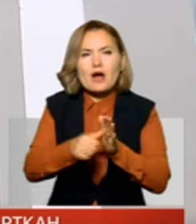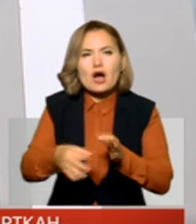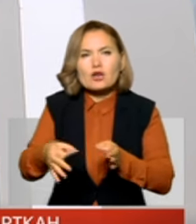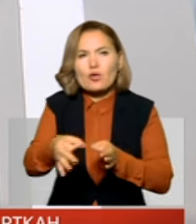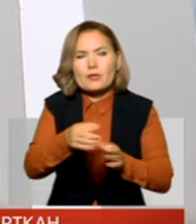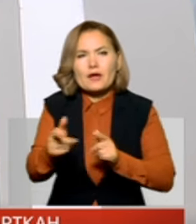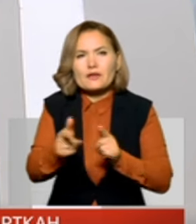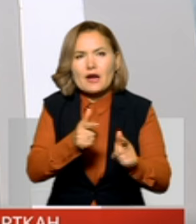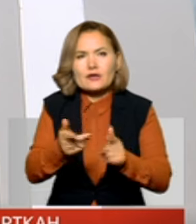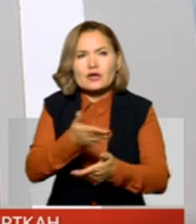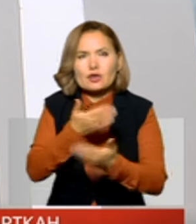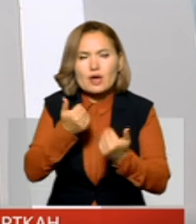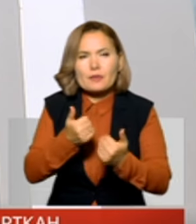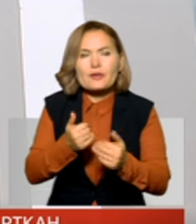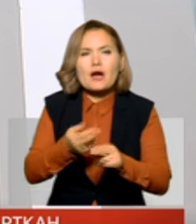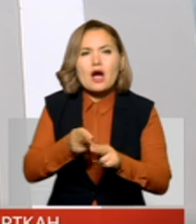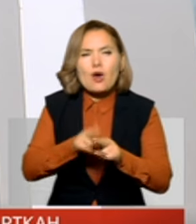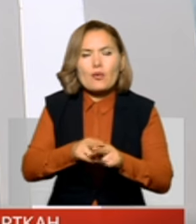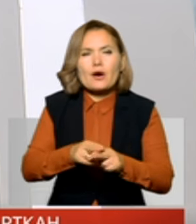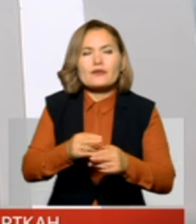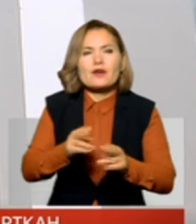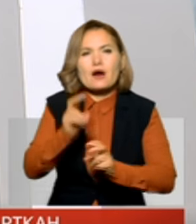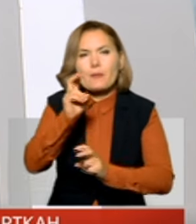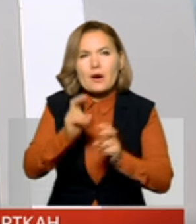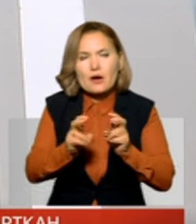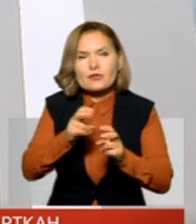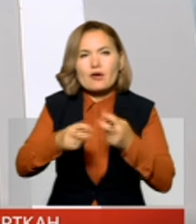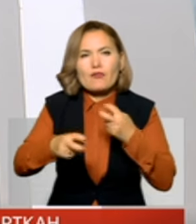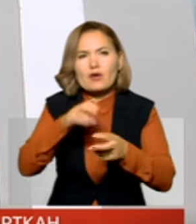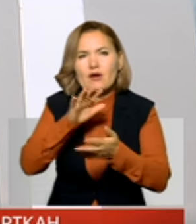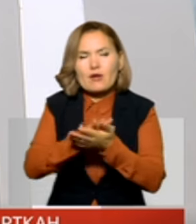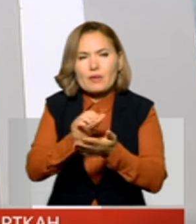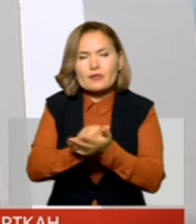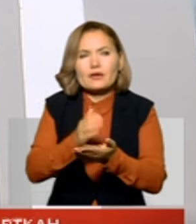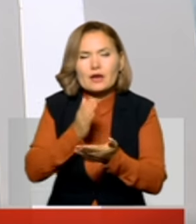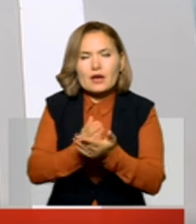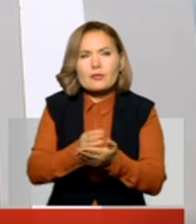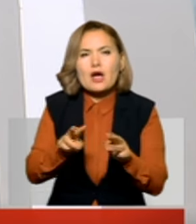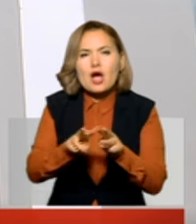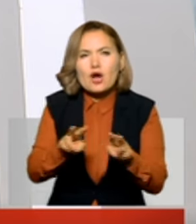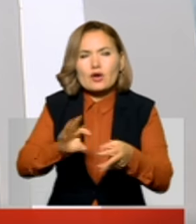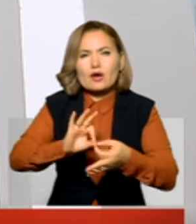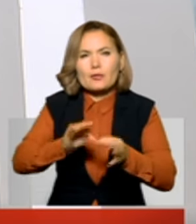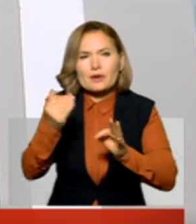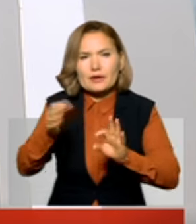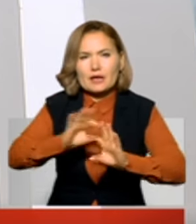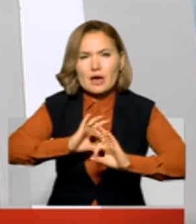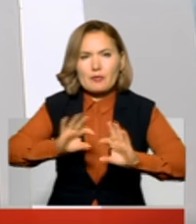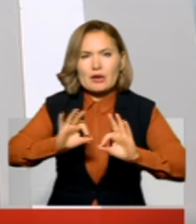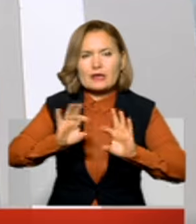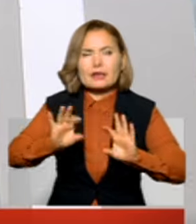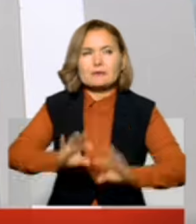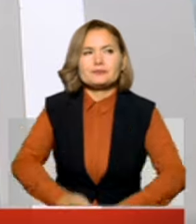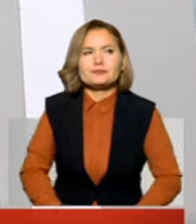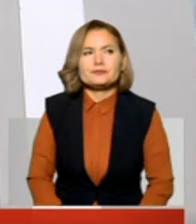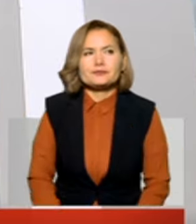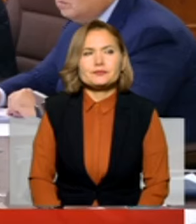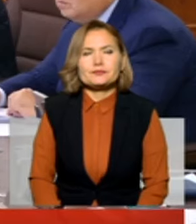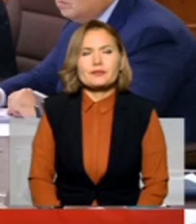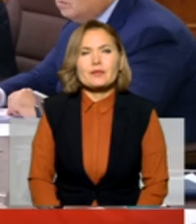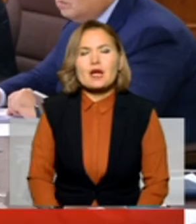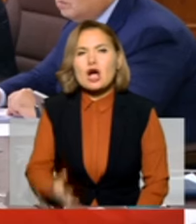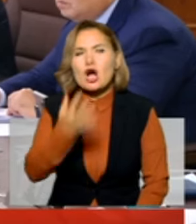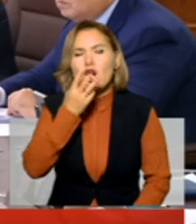дайындық төмен. Сонымен қауіп-қатердің алдында тұрған қай өңірлер? Үкімет отырысынан Айя Мүтәлі тарқатады.